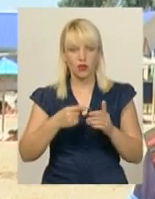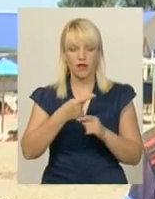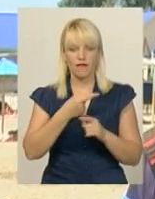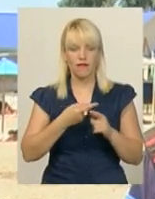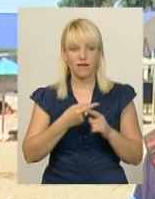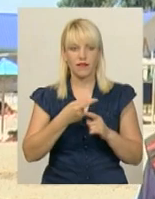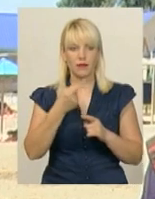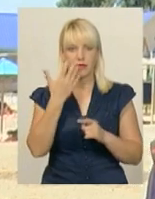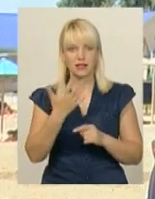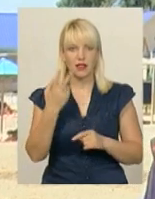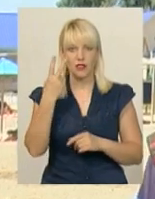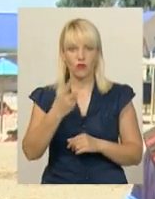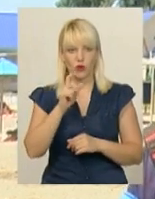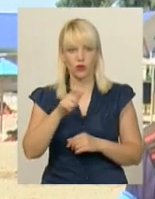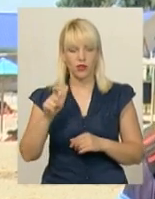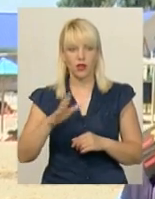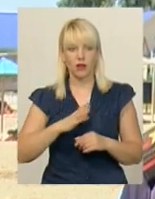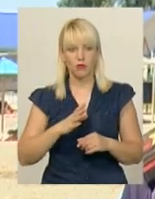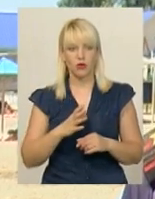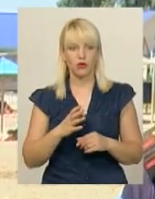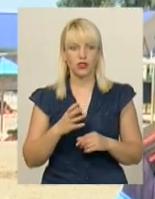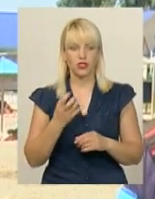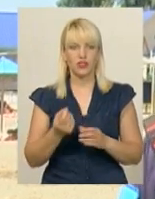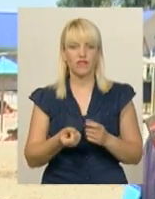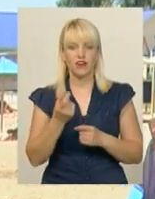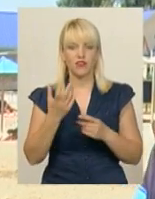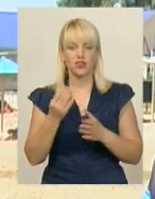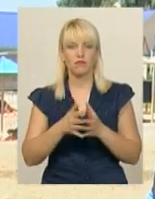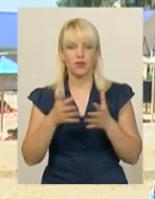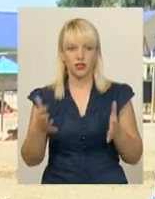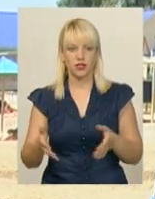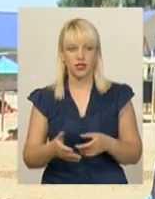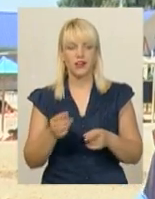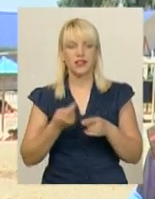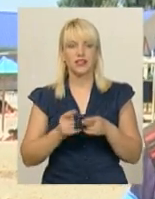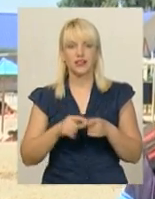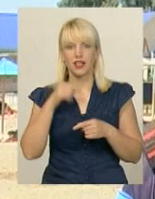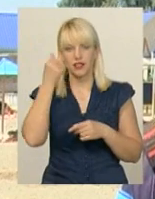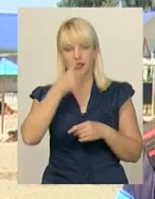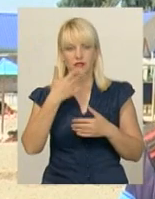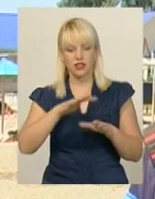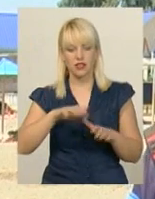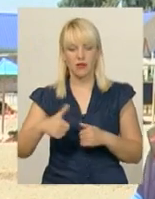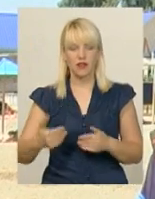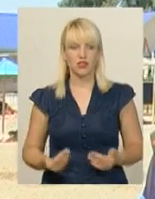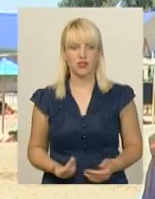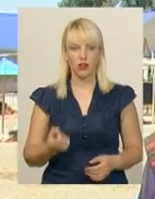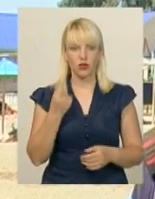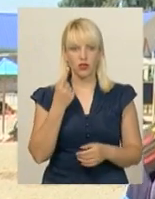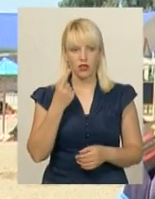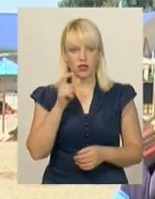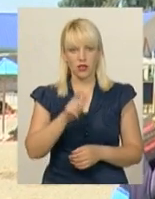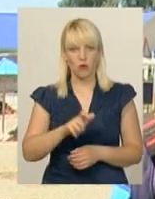води 52 особи. Виявлено було на порядок більше. Цей рік вже забрав життя 11